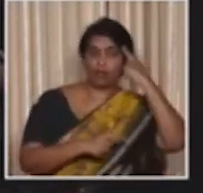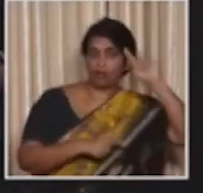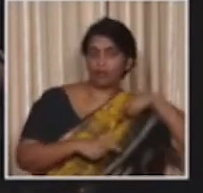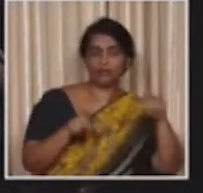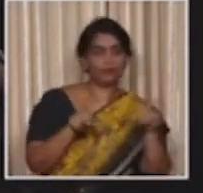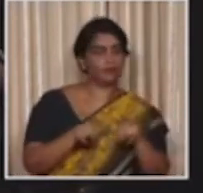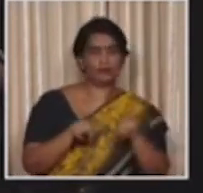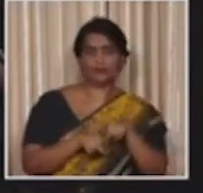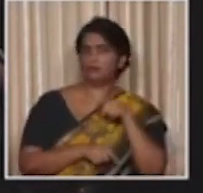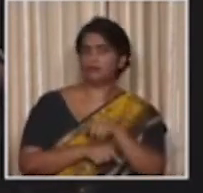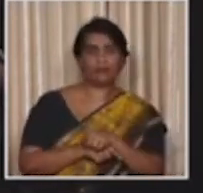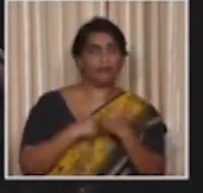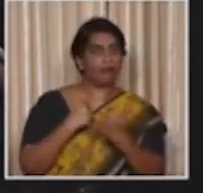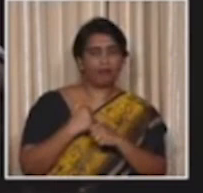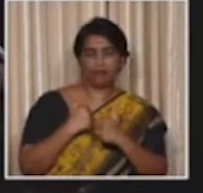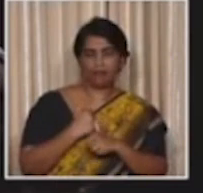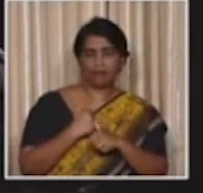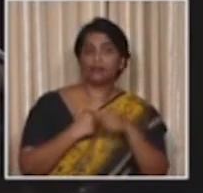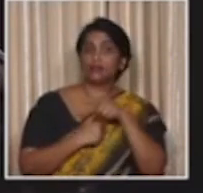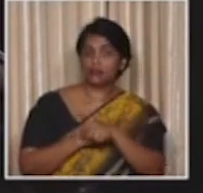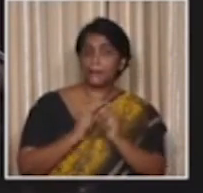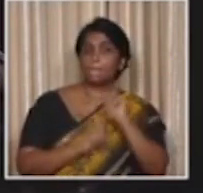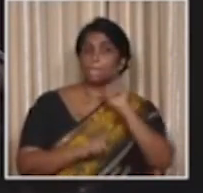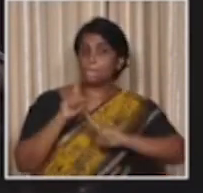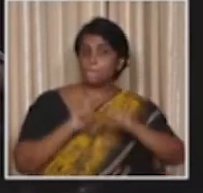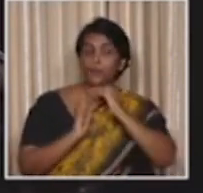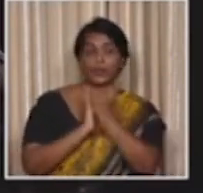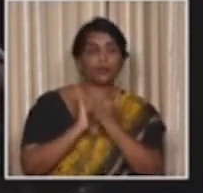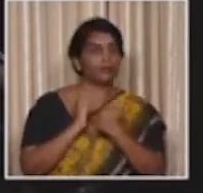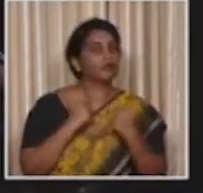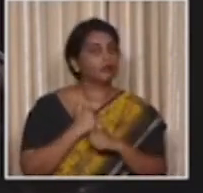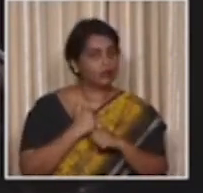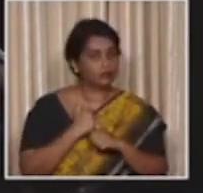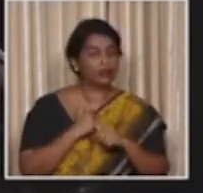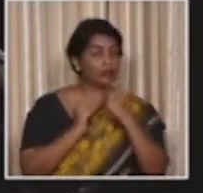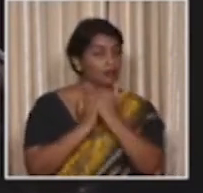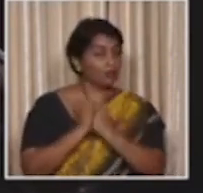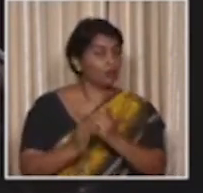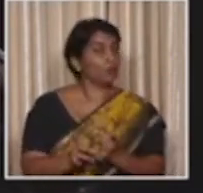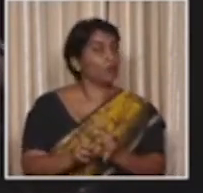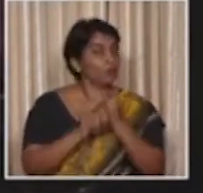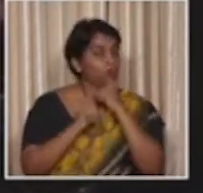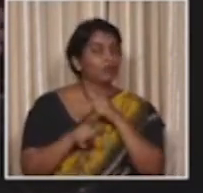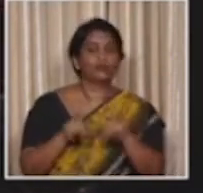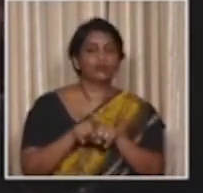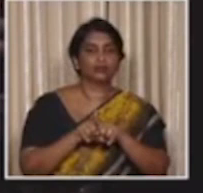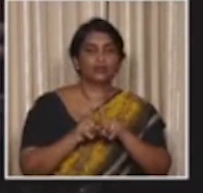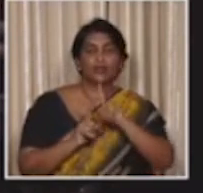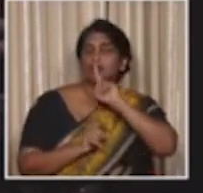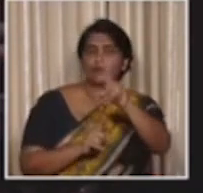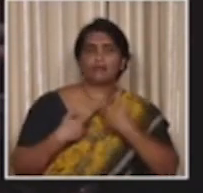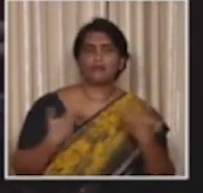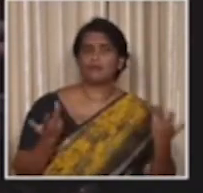මේ මේ මේක හදලා මේ අපේ පාර්ලිමේන්තුවේ න්‍යාය පත්‍රය හදලා න්‍යාය පත්‍රයේ අනුව අපිට ගිහිල්ලා කතා කරන්න බෑ